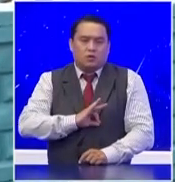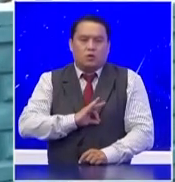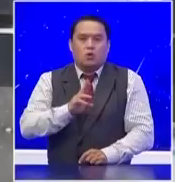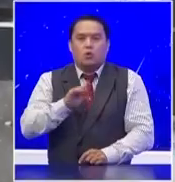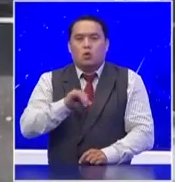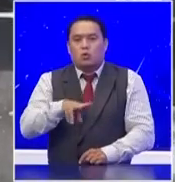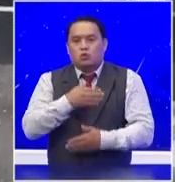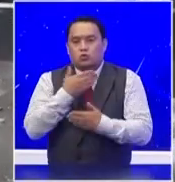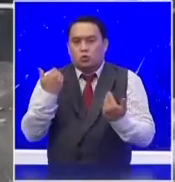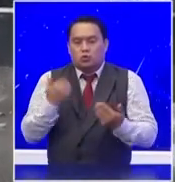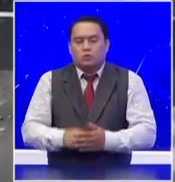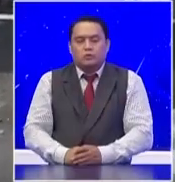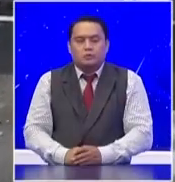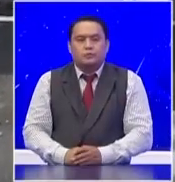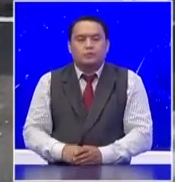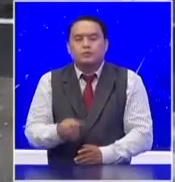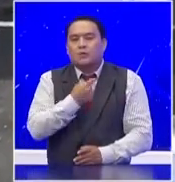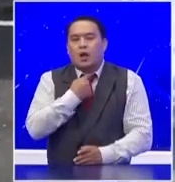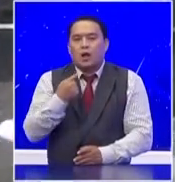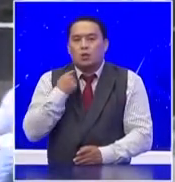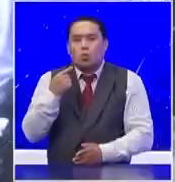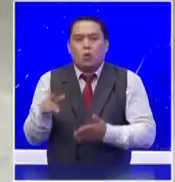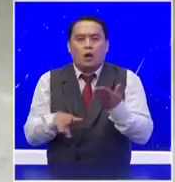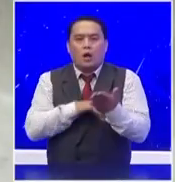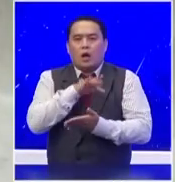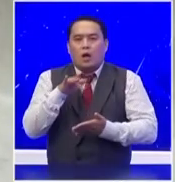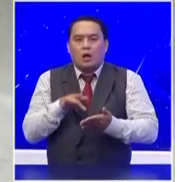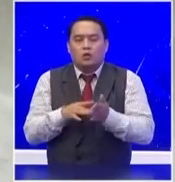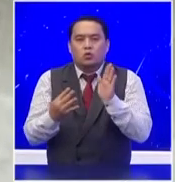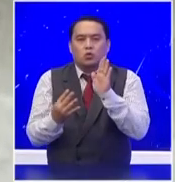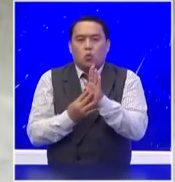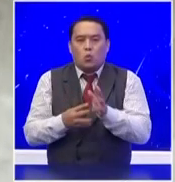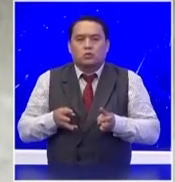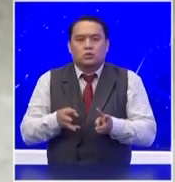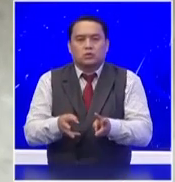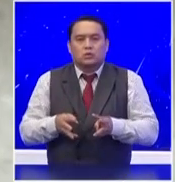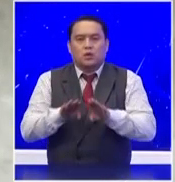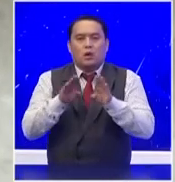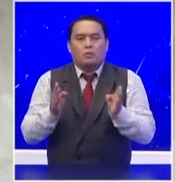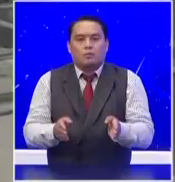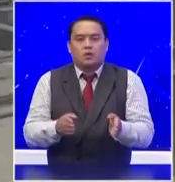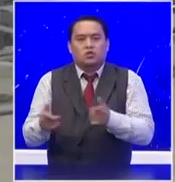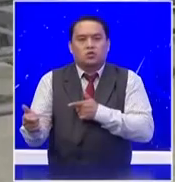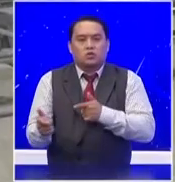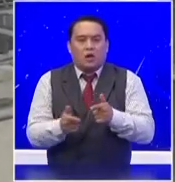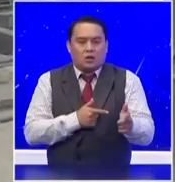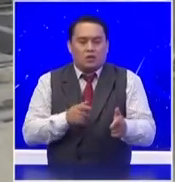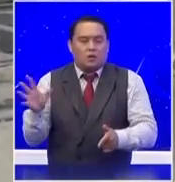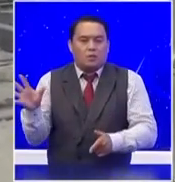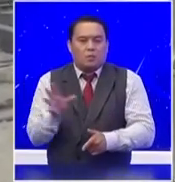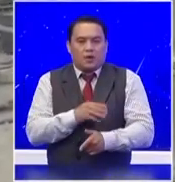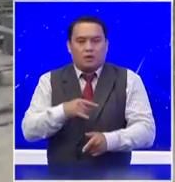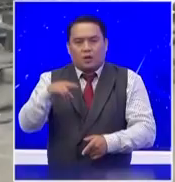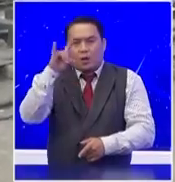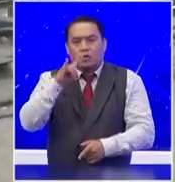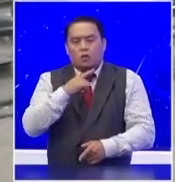күшті. Жалпы Талдықорған қаласы бойынша 9 жылту қазандығы бар. Бүгінде олардың барлығы жылту маусымына дайындық үстінде. Бірі Талдықорған